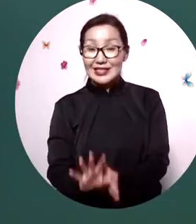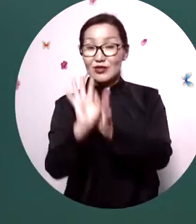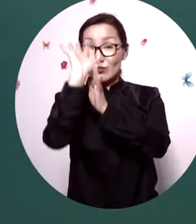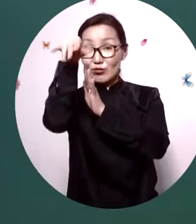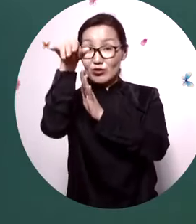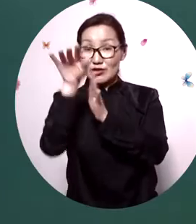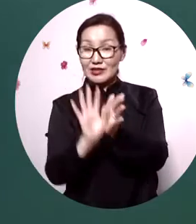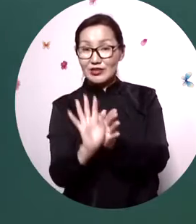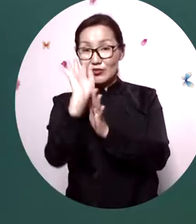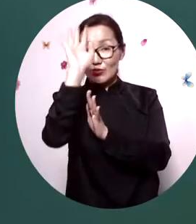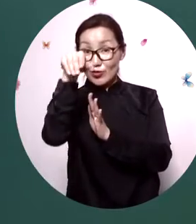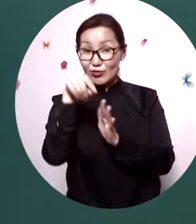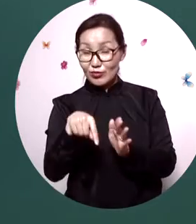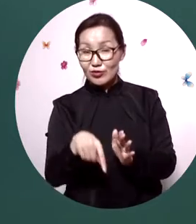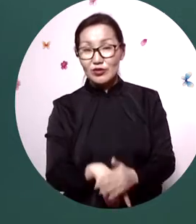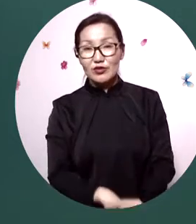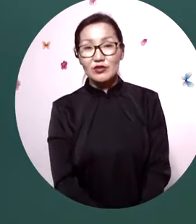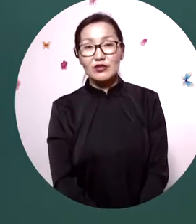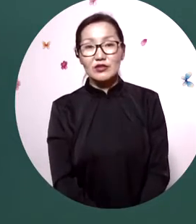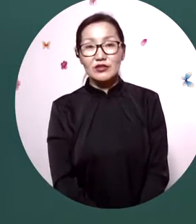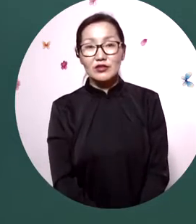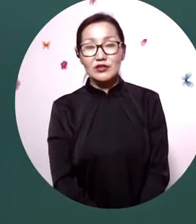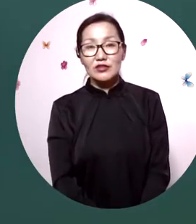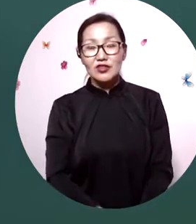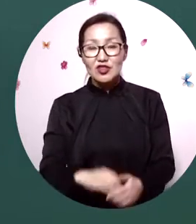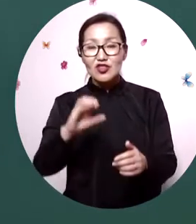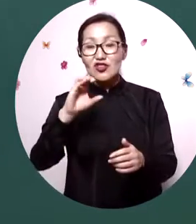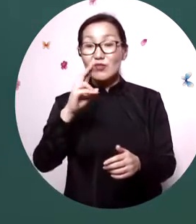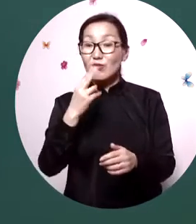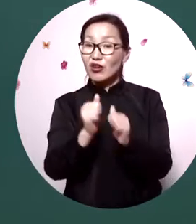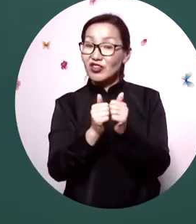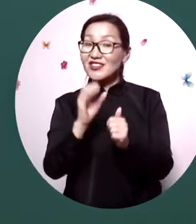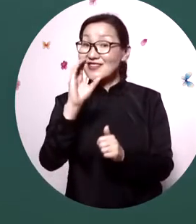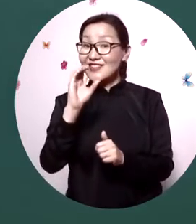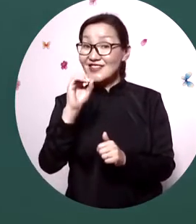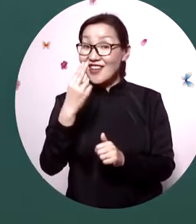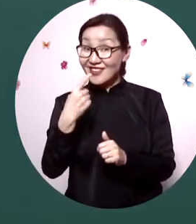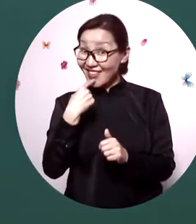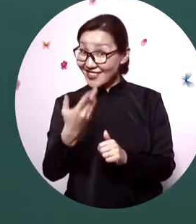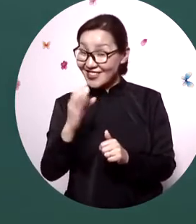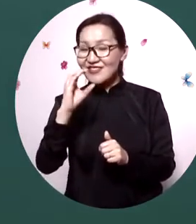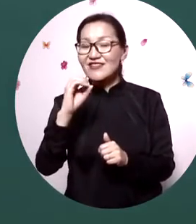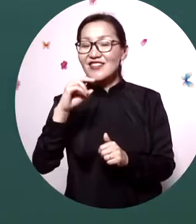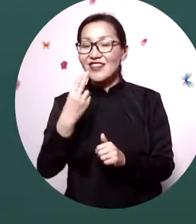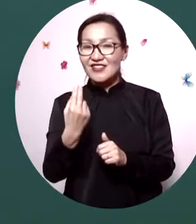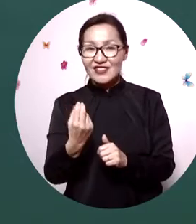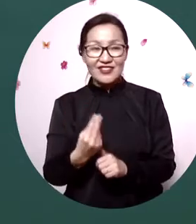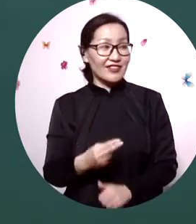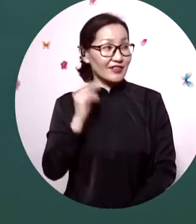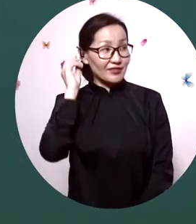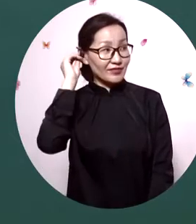Сагсан бөмбөгийн гэж тийм ээ. Сагсны. За спортод бол секц гэж яддаг тий. Секцэд.